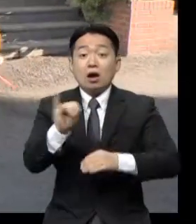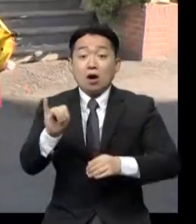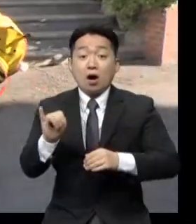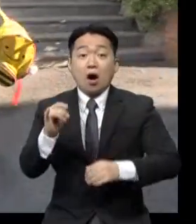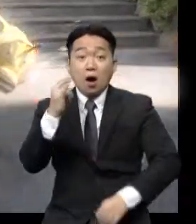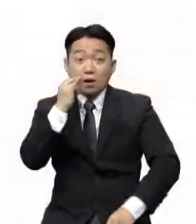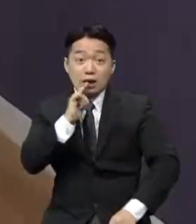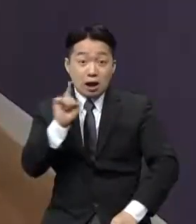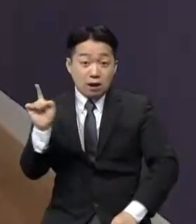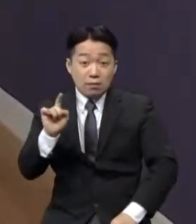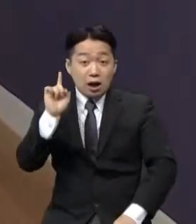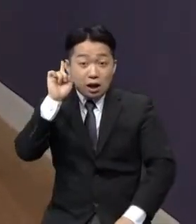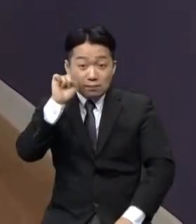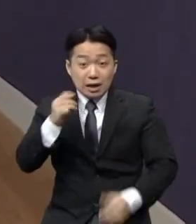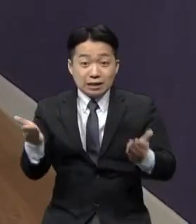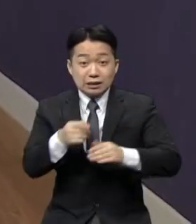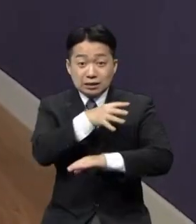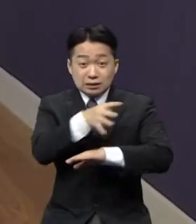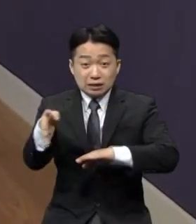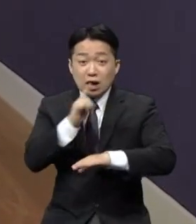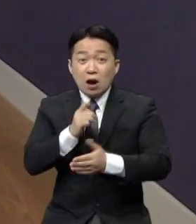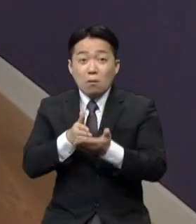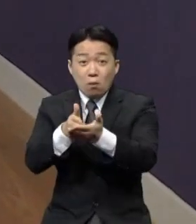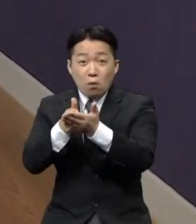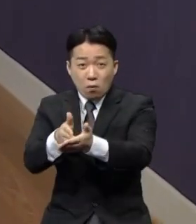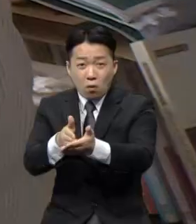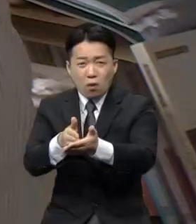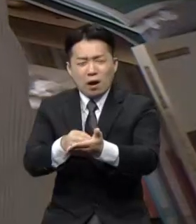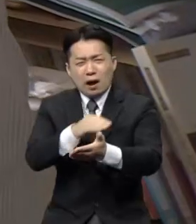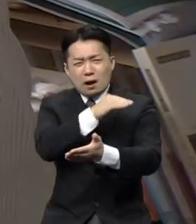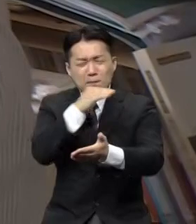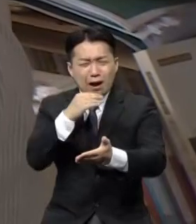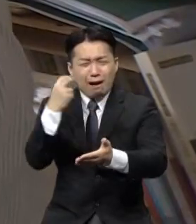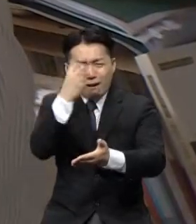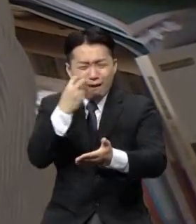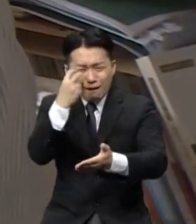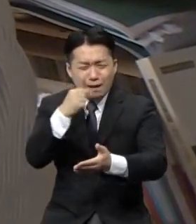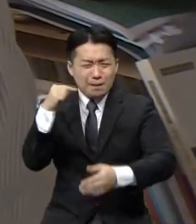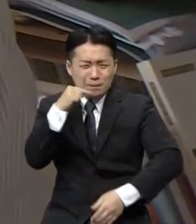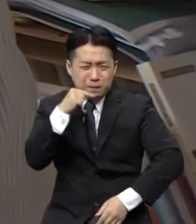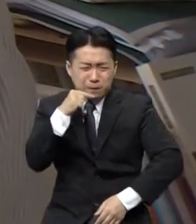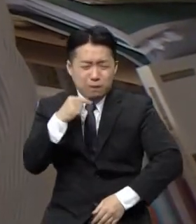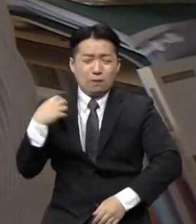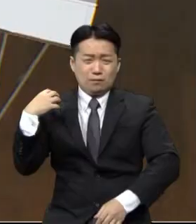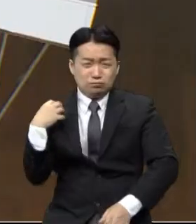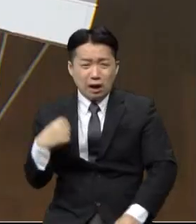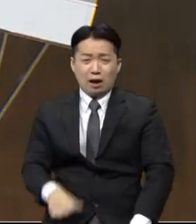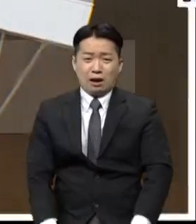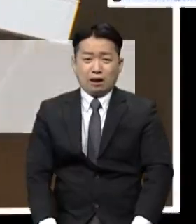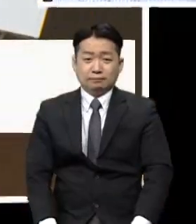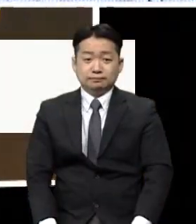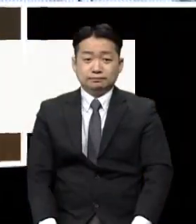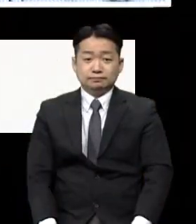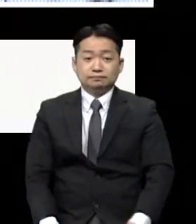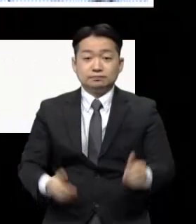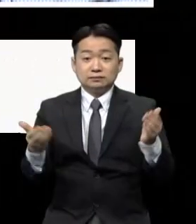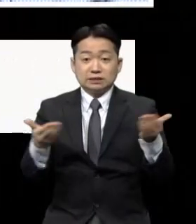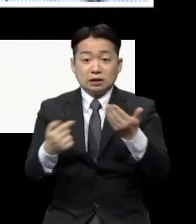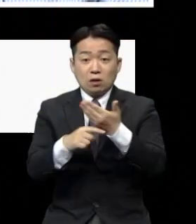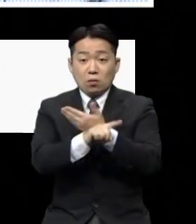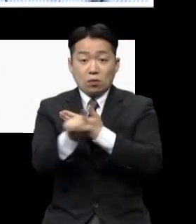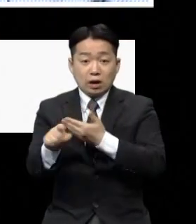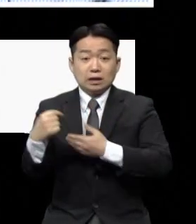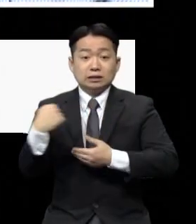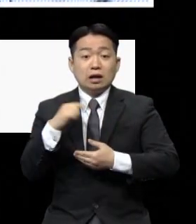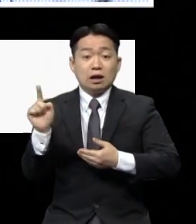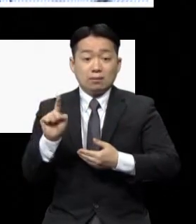씨에게도 매일 근무 일정을 보고해야 하는 경직된 근태관리가 큰 부담이었습니다. 업무 외에 이제